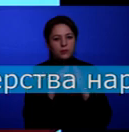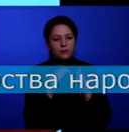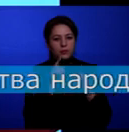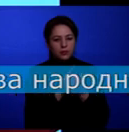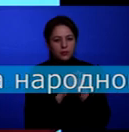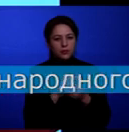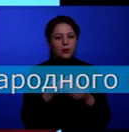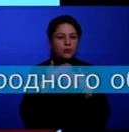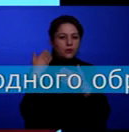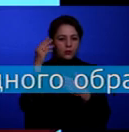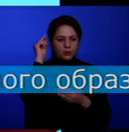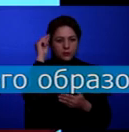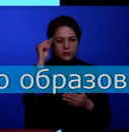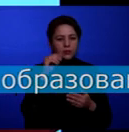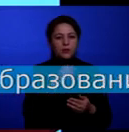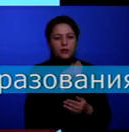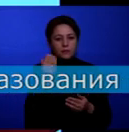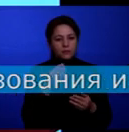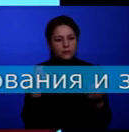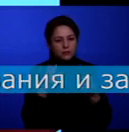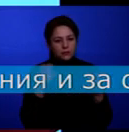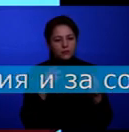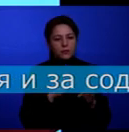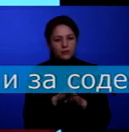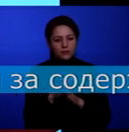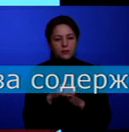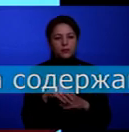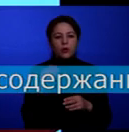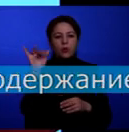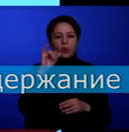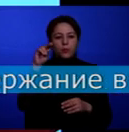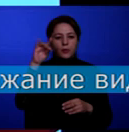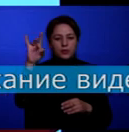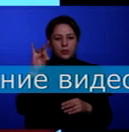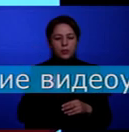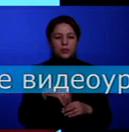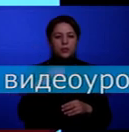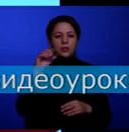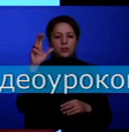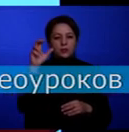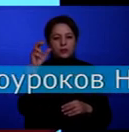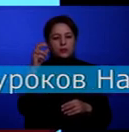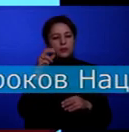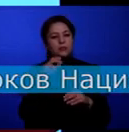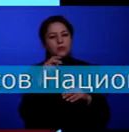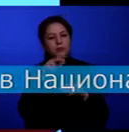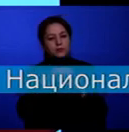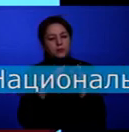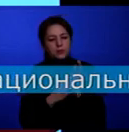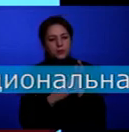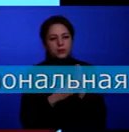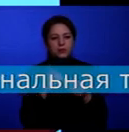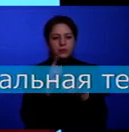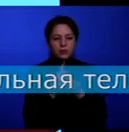вы должны были выполнить упражнение 319 задание к данным глаголом